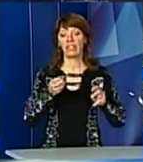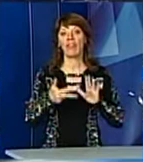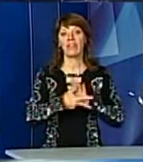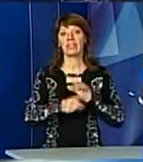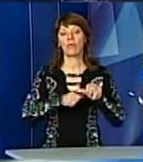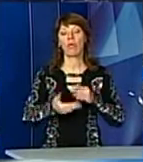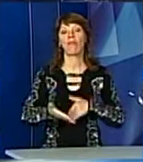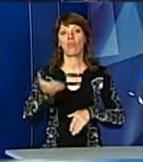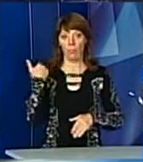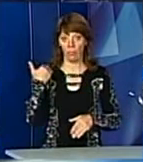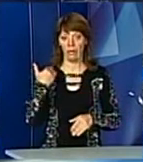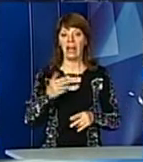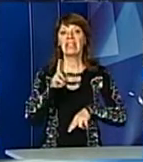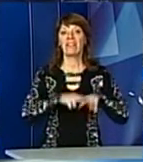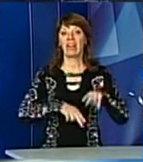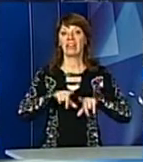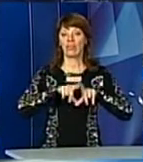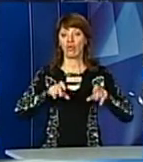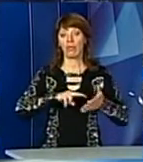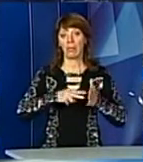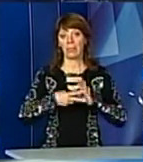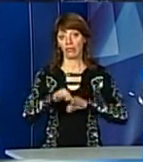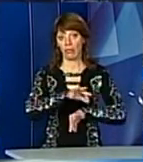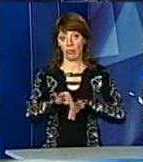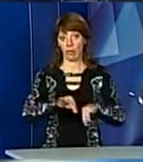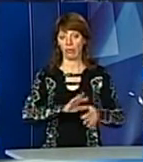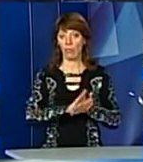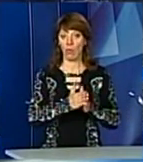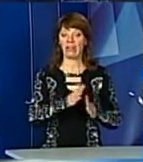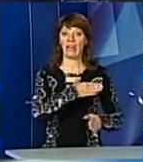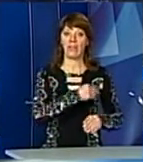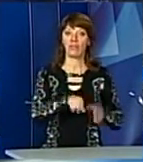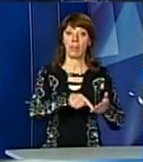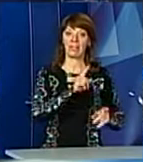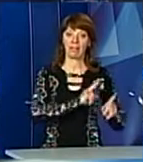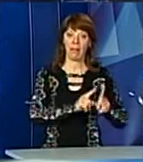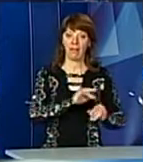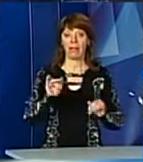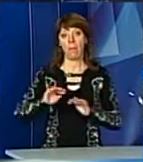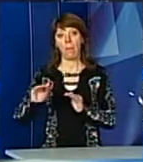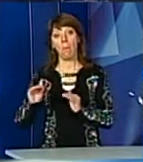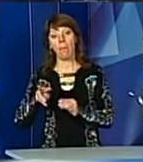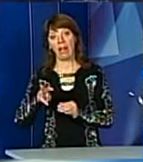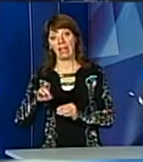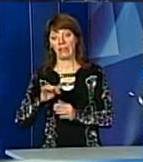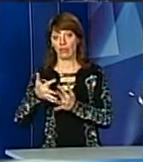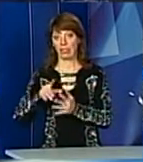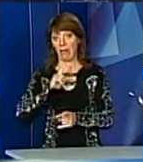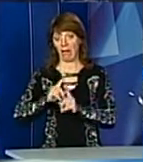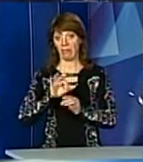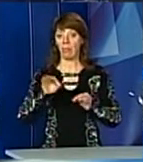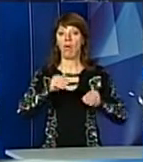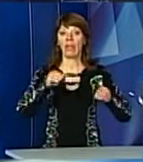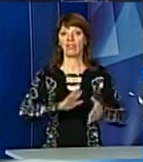8 років тому. Зведення школи передбачено проектом угоди Львівської міськради із Малихівською сільрадою про